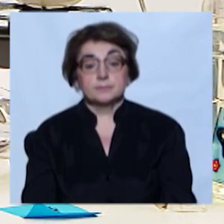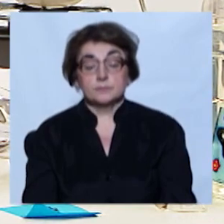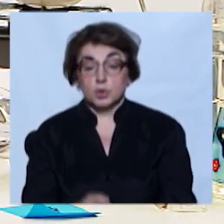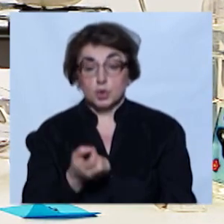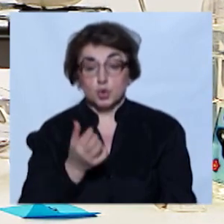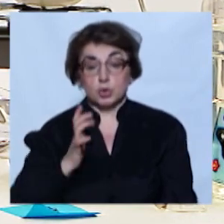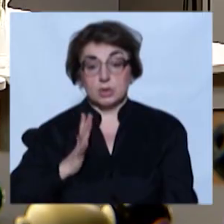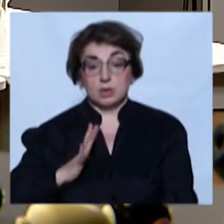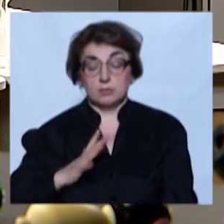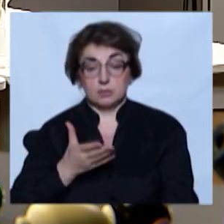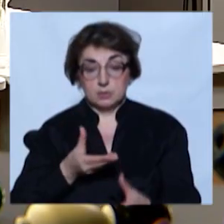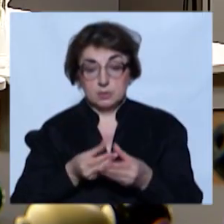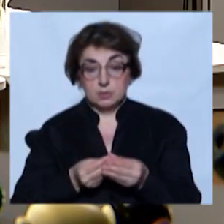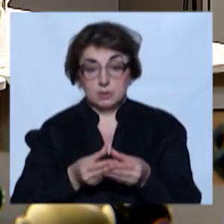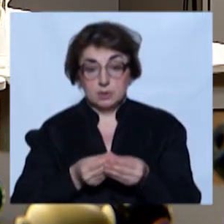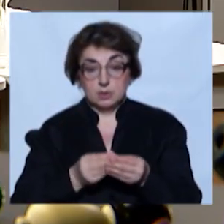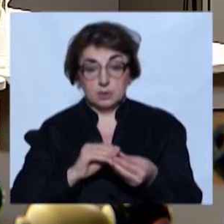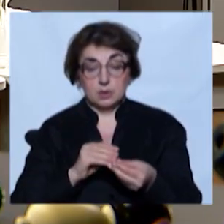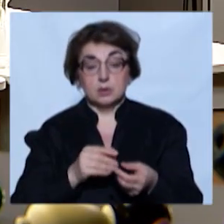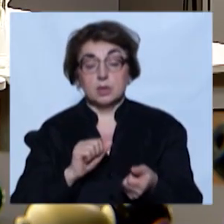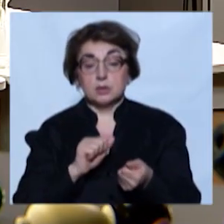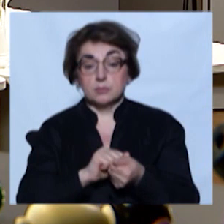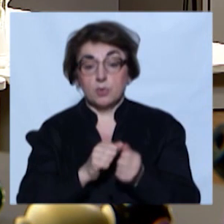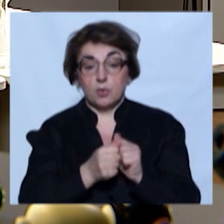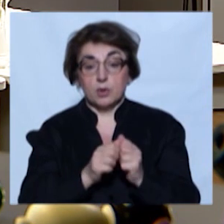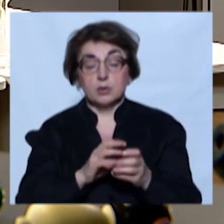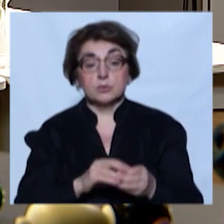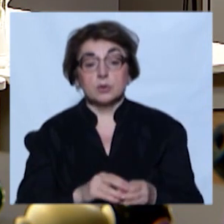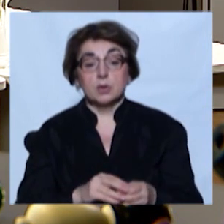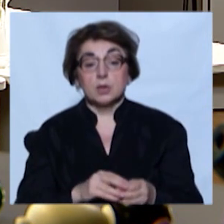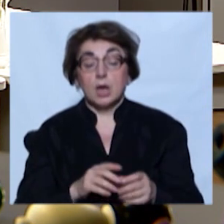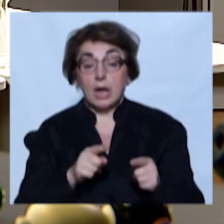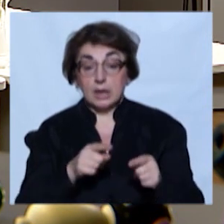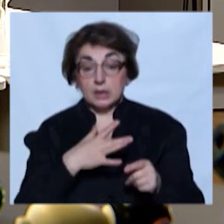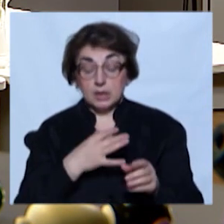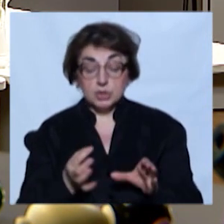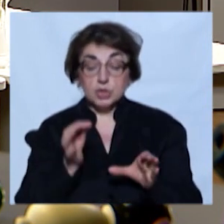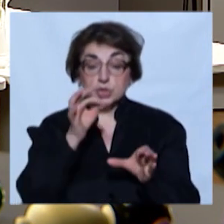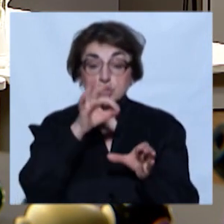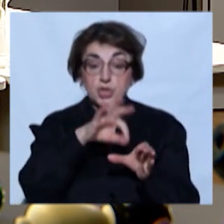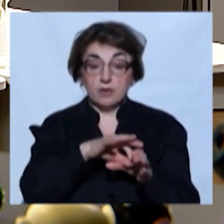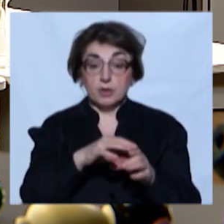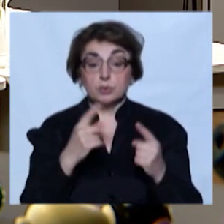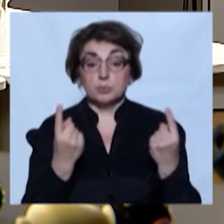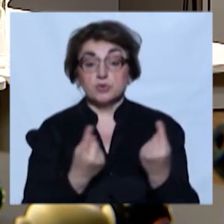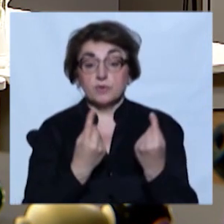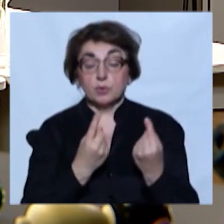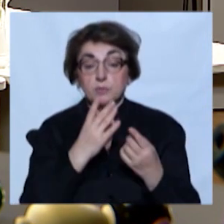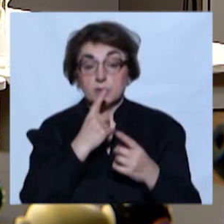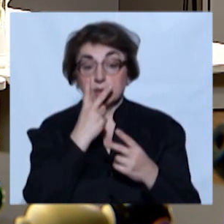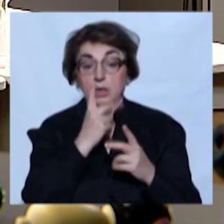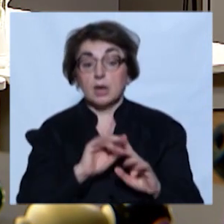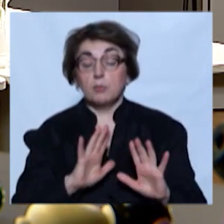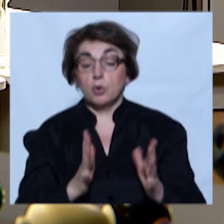დავაყოვნოთ. შეუმშრალოთ ნავთის ფენა. მოვათავსოთ წყალში და ვნახოთ რა მოხდება.